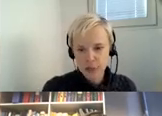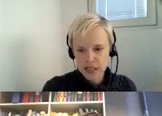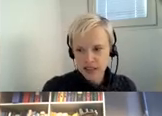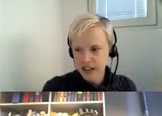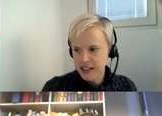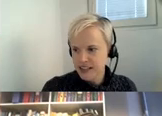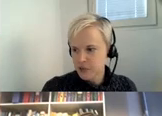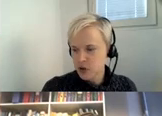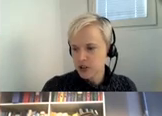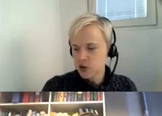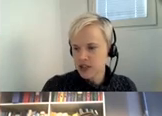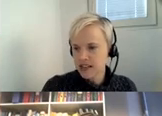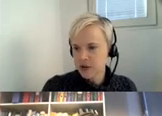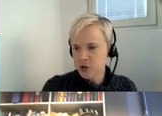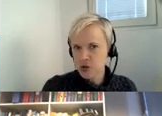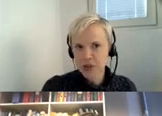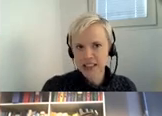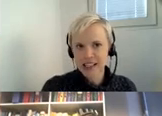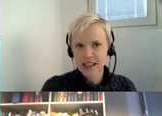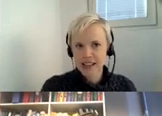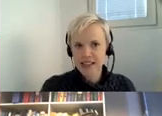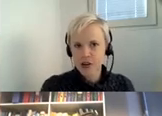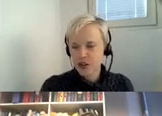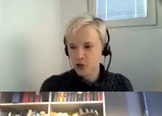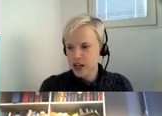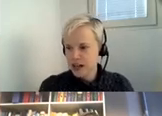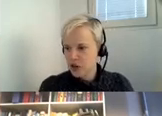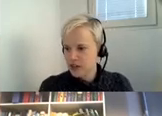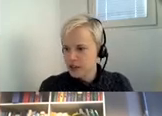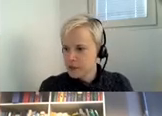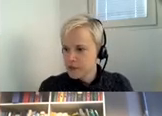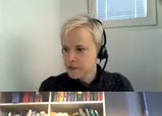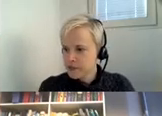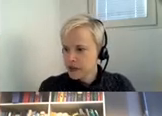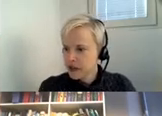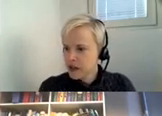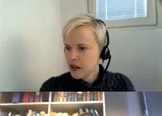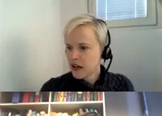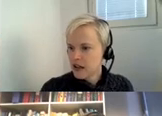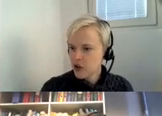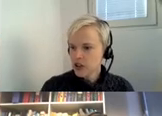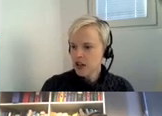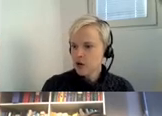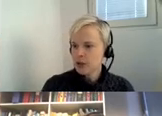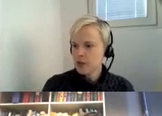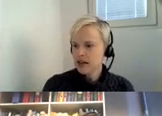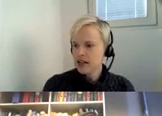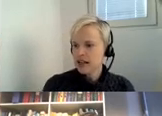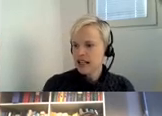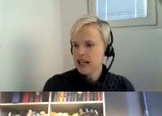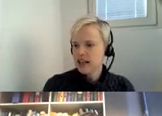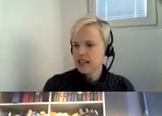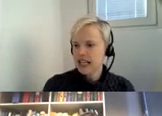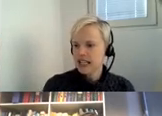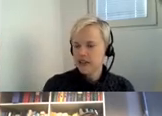odotin, että pimeästä aineesta, ja no niin, tulihan sinne kysymys. Mä ajattelin, että tässäkö ne jo todella olivat. Odotetaanko pimeän